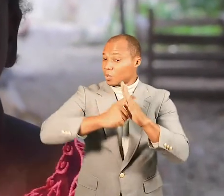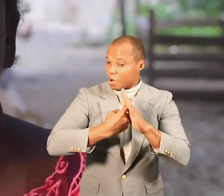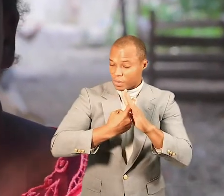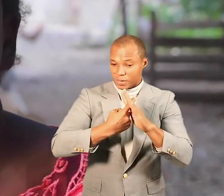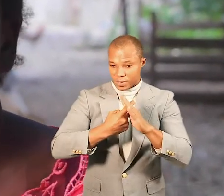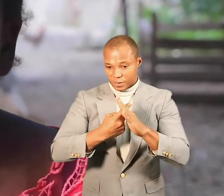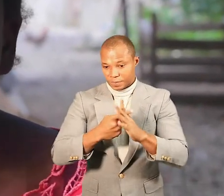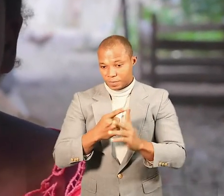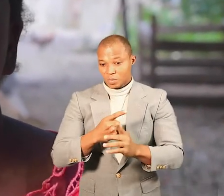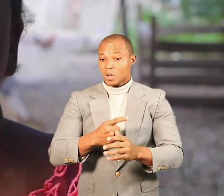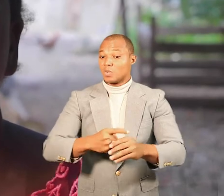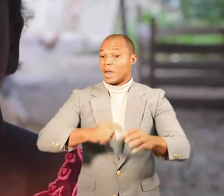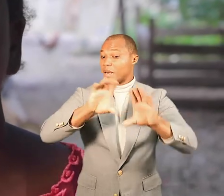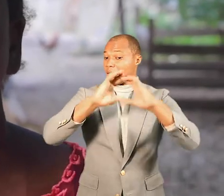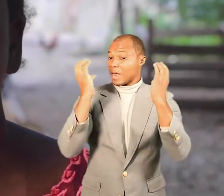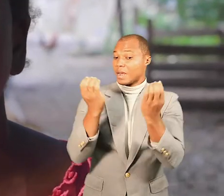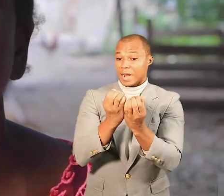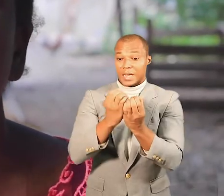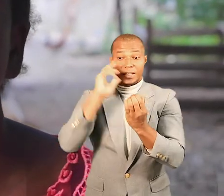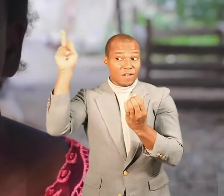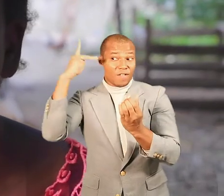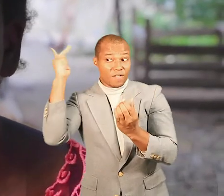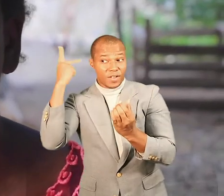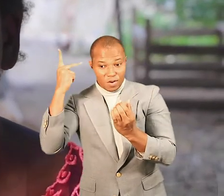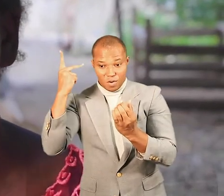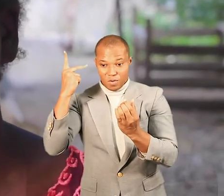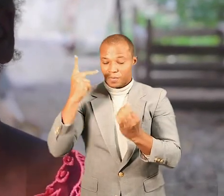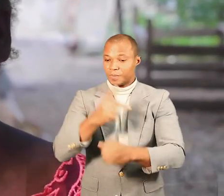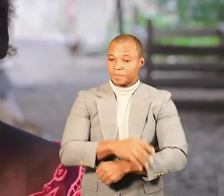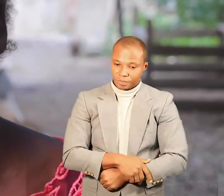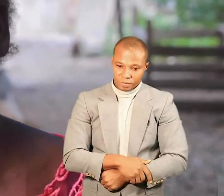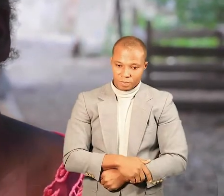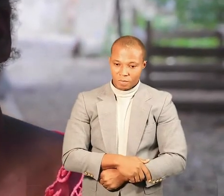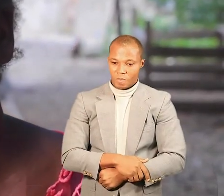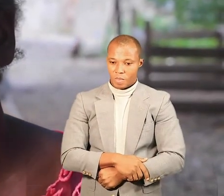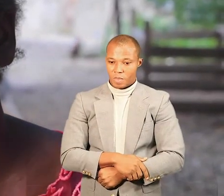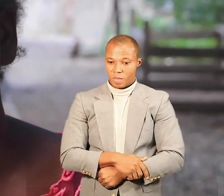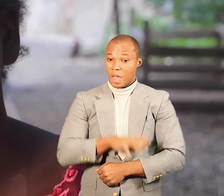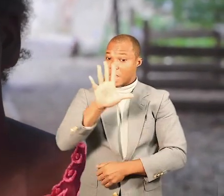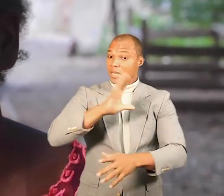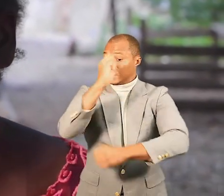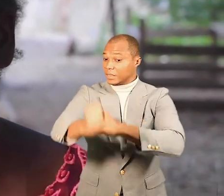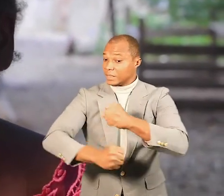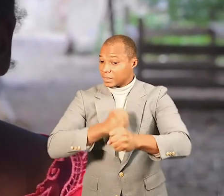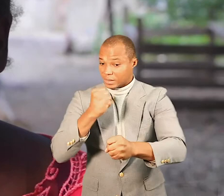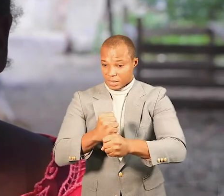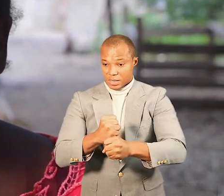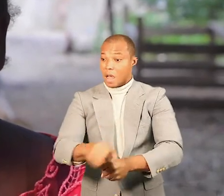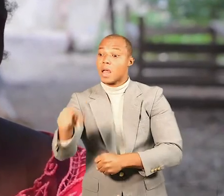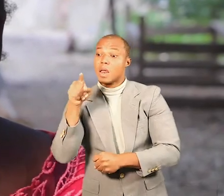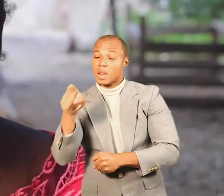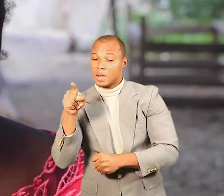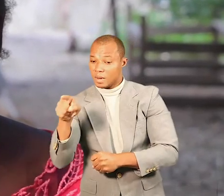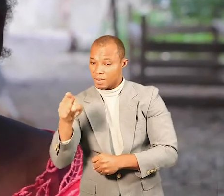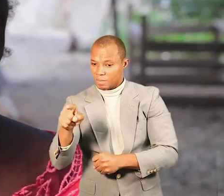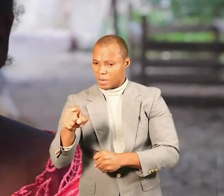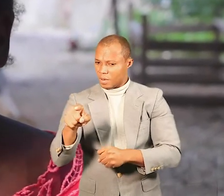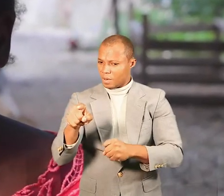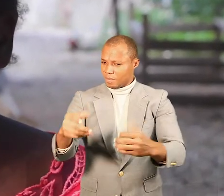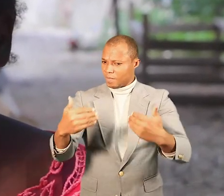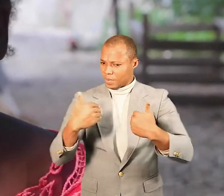hein. Pour orphelinat li kounya la fait philo li fait son dessin philo là. De 5 ans et c'est